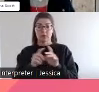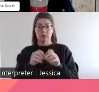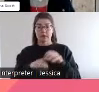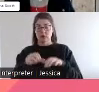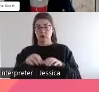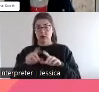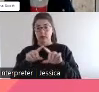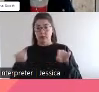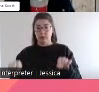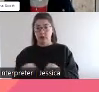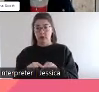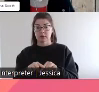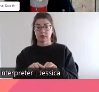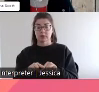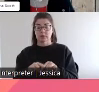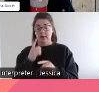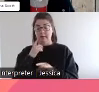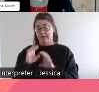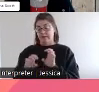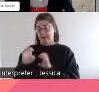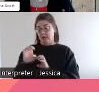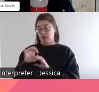services sera affichée dans le chat.